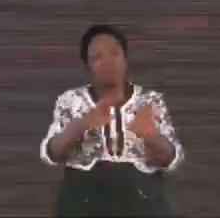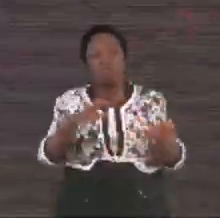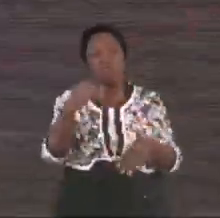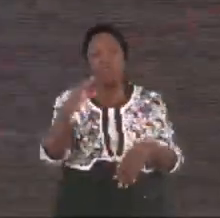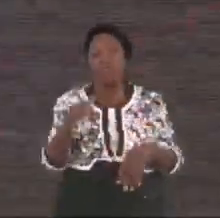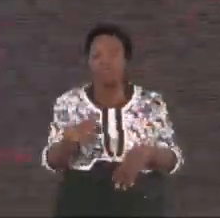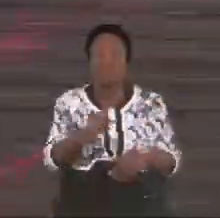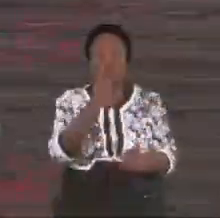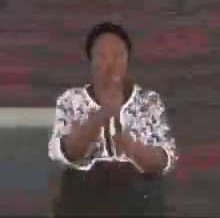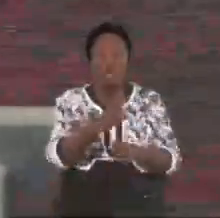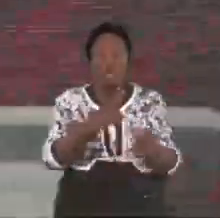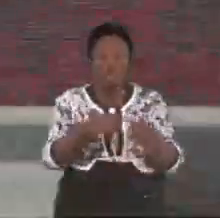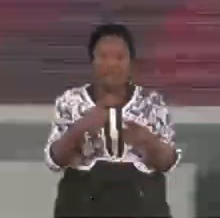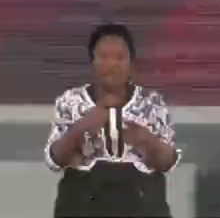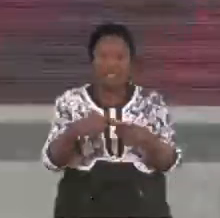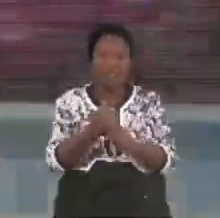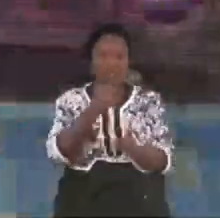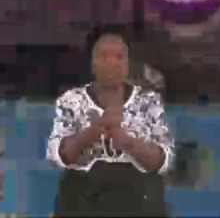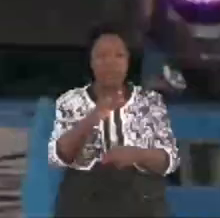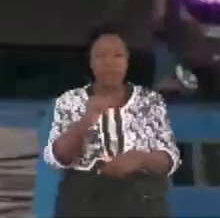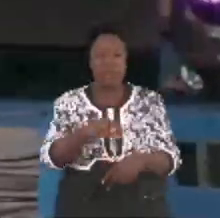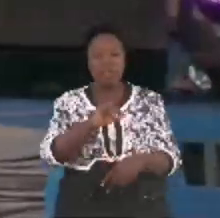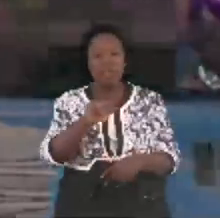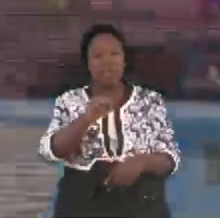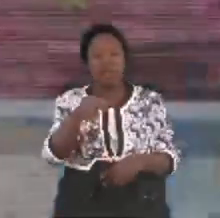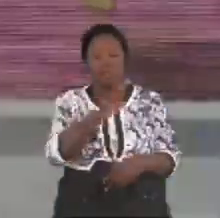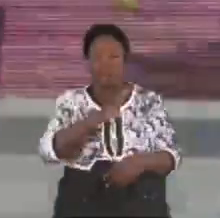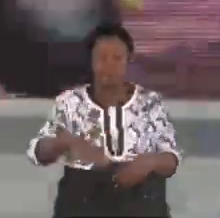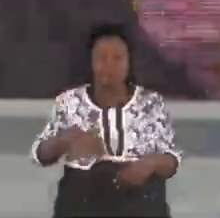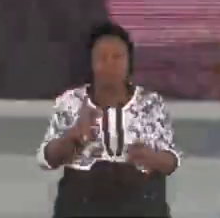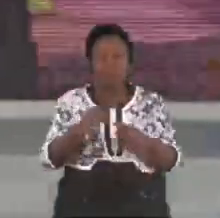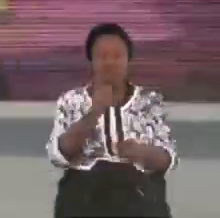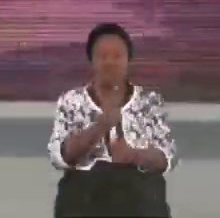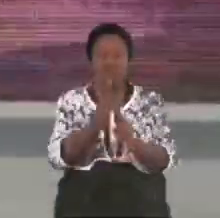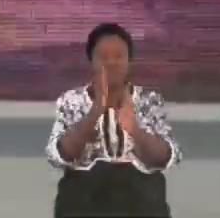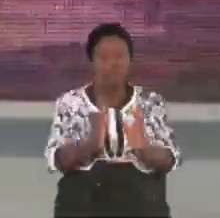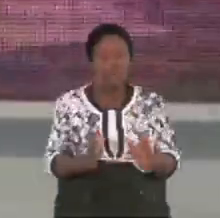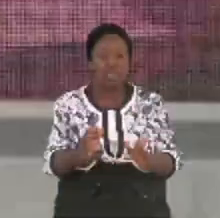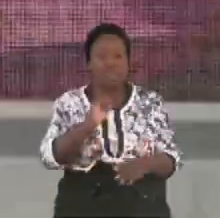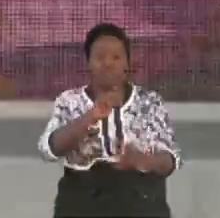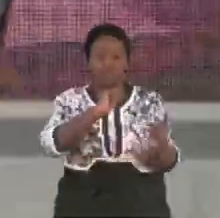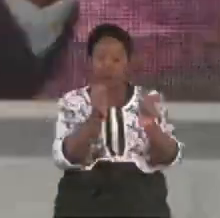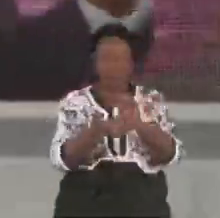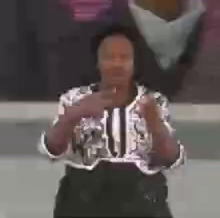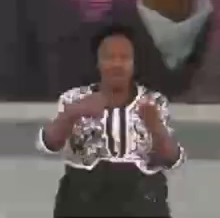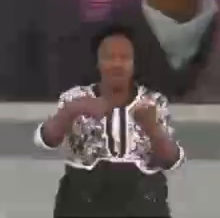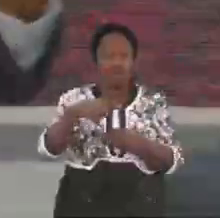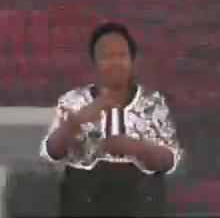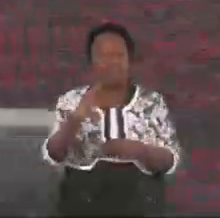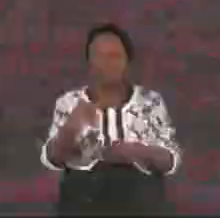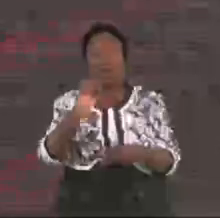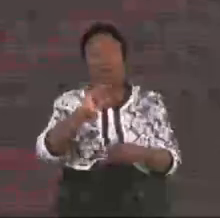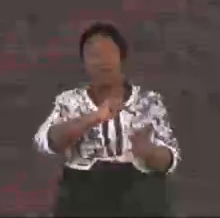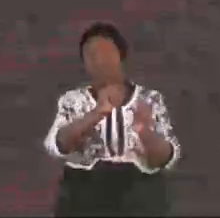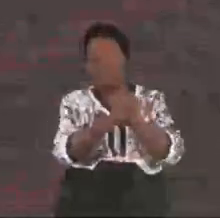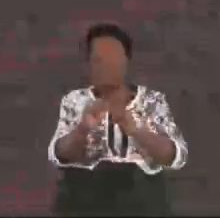Ils seront rendus justes par Christ le justificateur. Ils seront transformés par